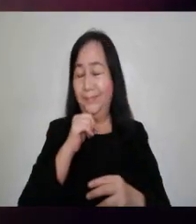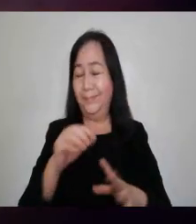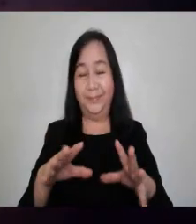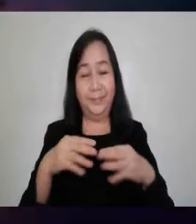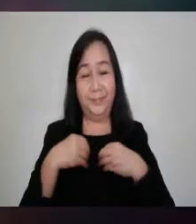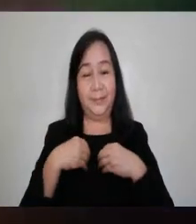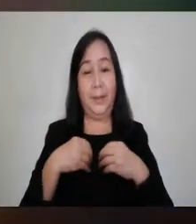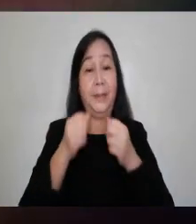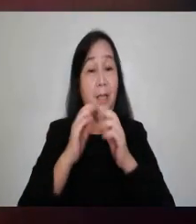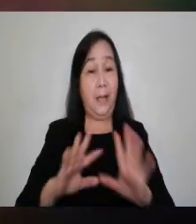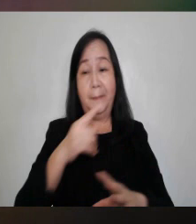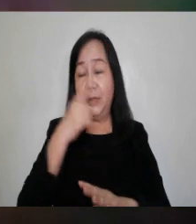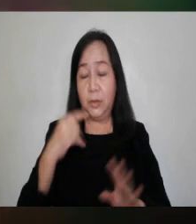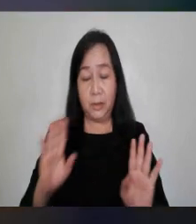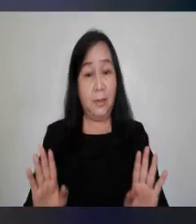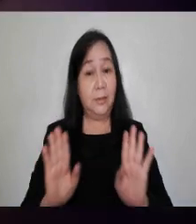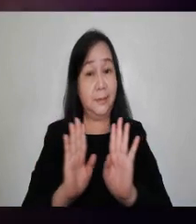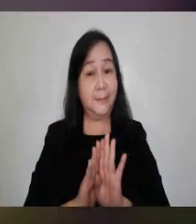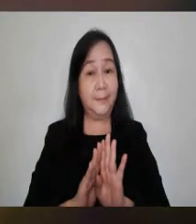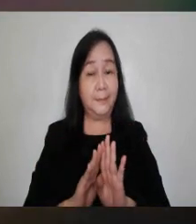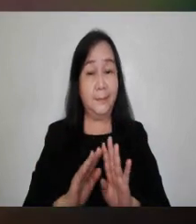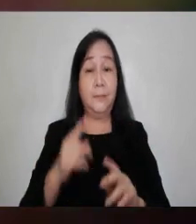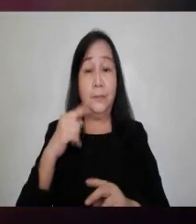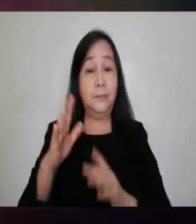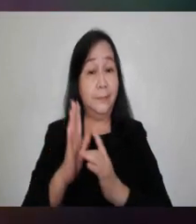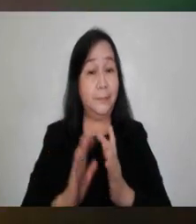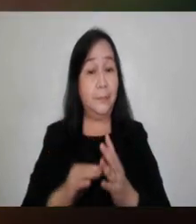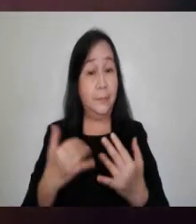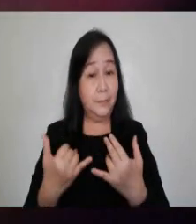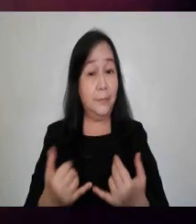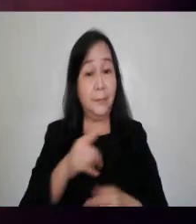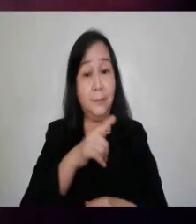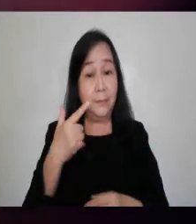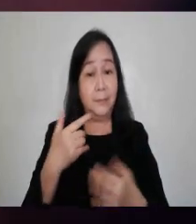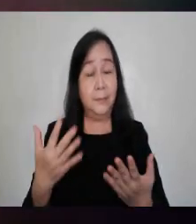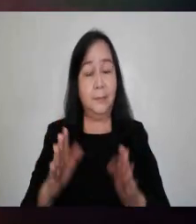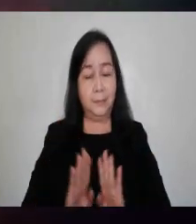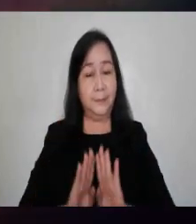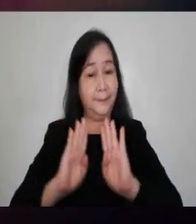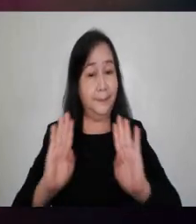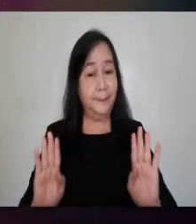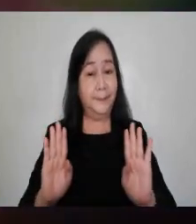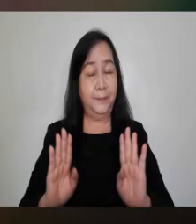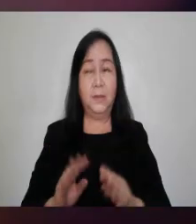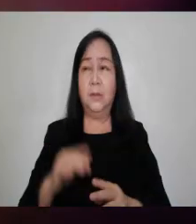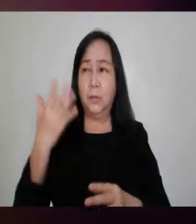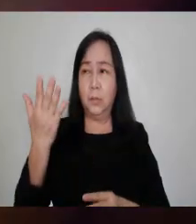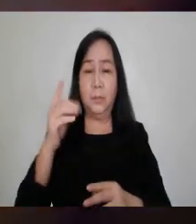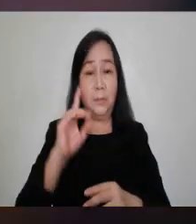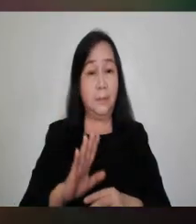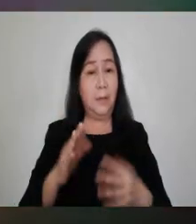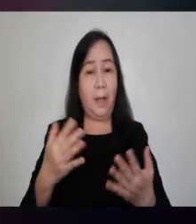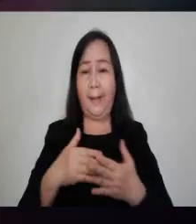hindi nakatanggap ng biyaya dahil sarado ang kanilang puso kay Jesus. Mga kapatid, ngayong Kwaresma, buksan po natin